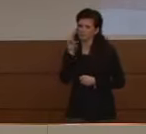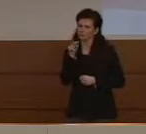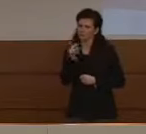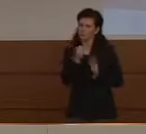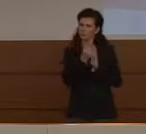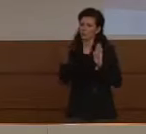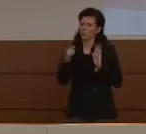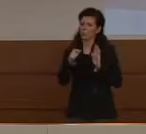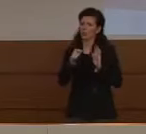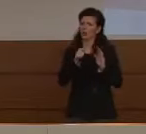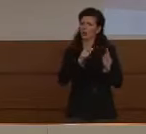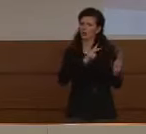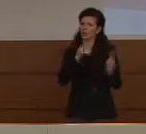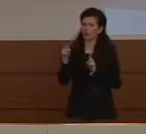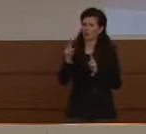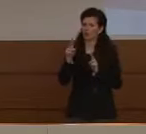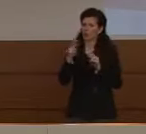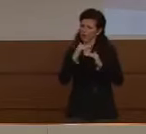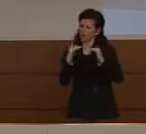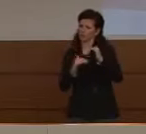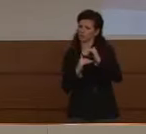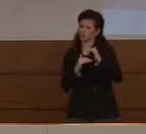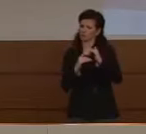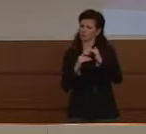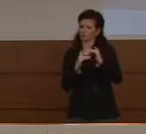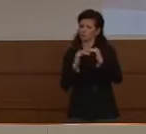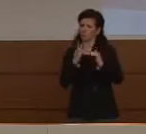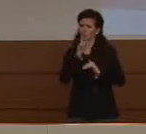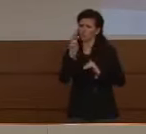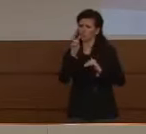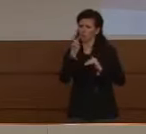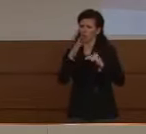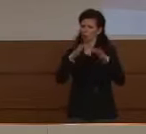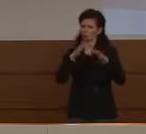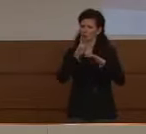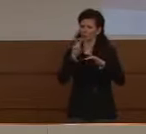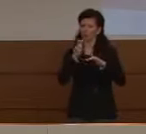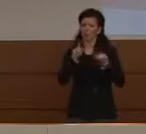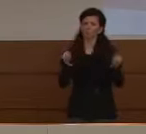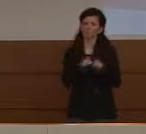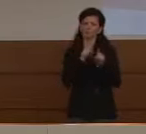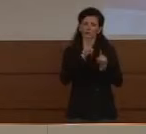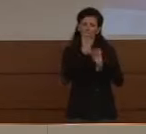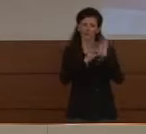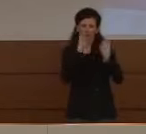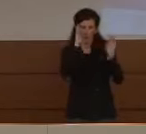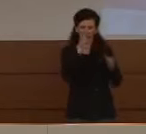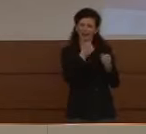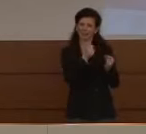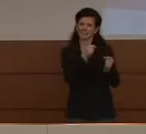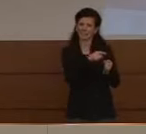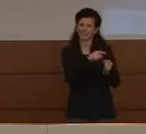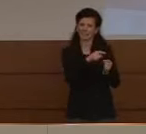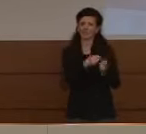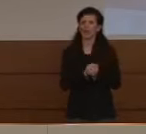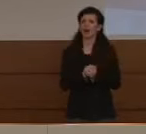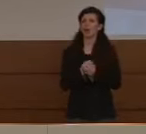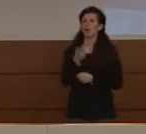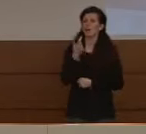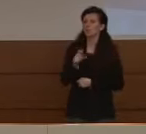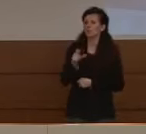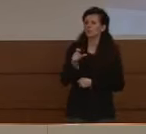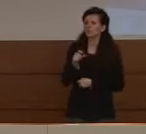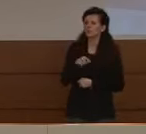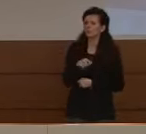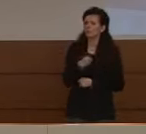molto basso oggi sia in circa 200 poco più di 200 e lo stesso vale per le terapie intensive volevo capire che motivazione c'è dietro